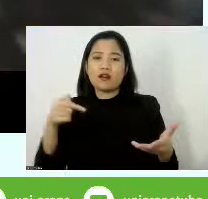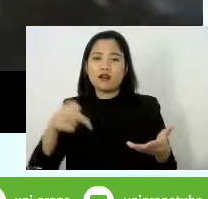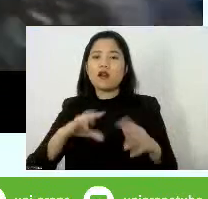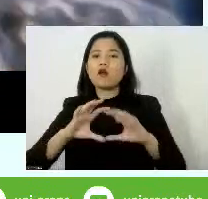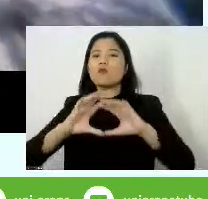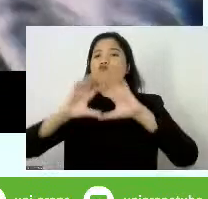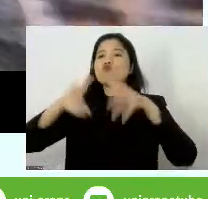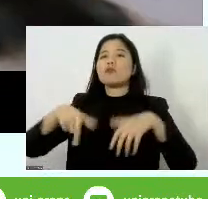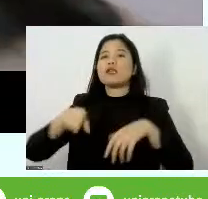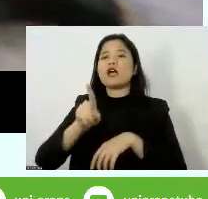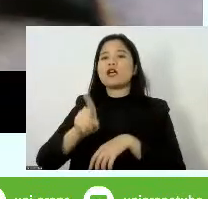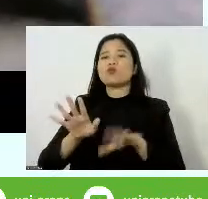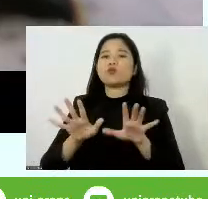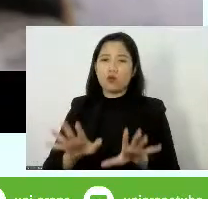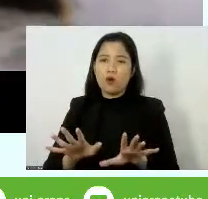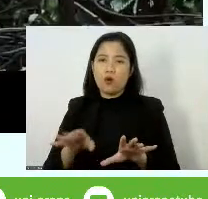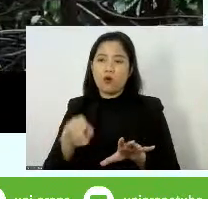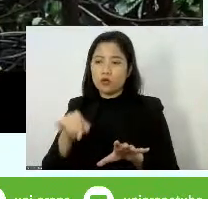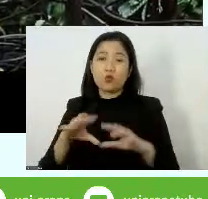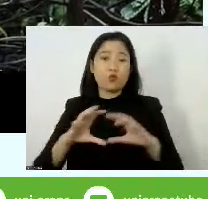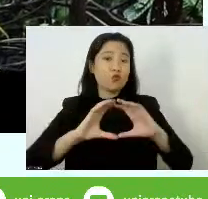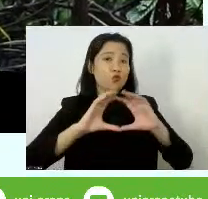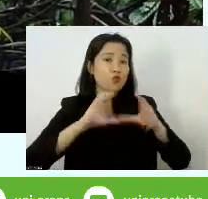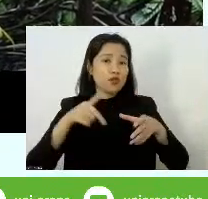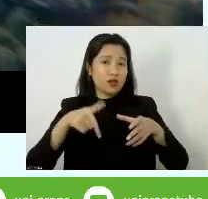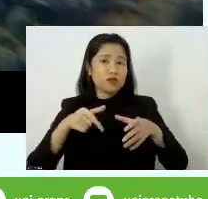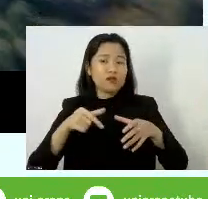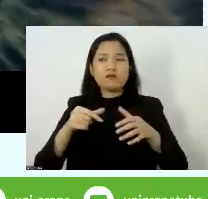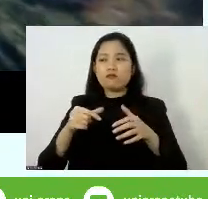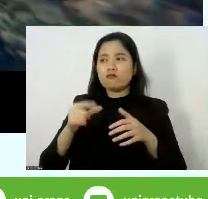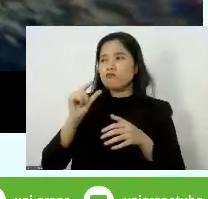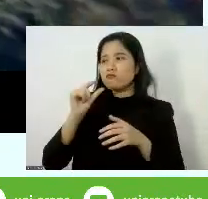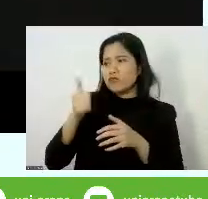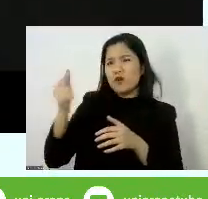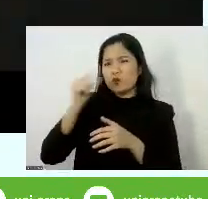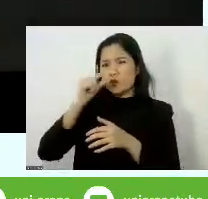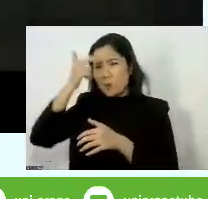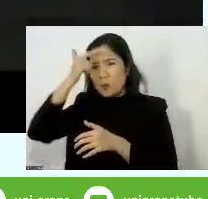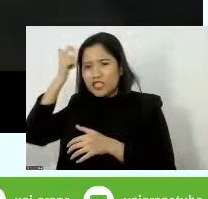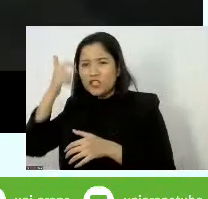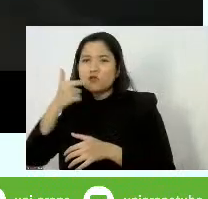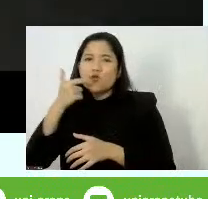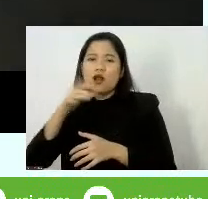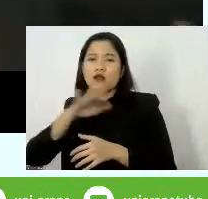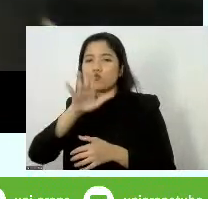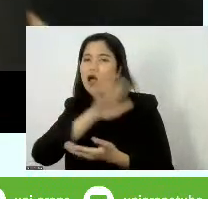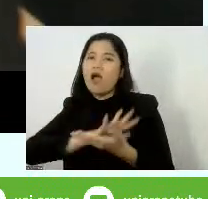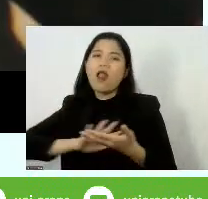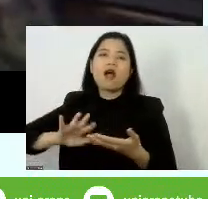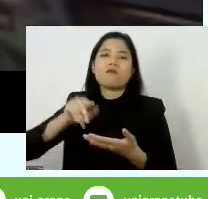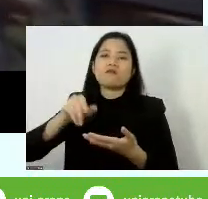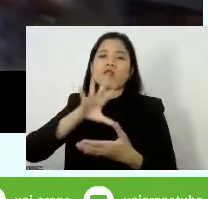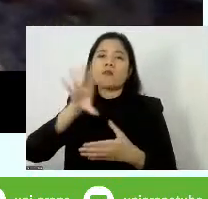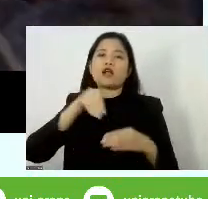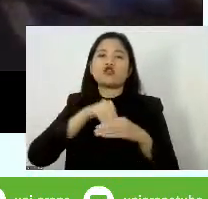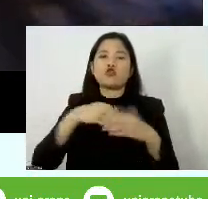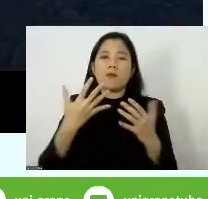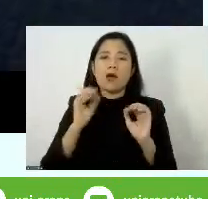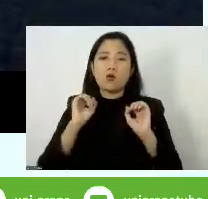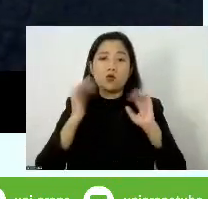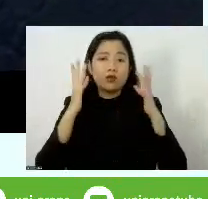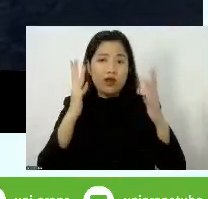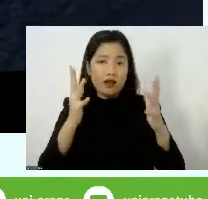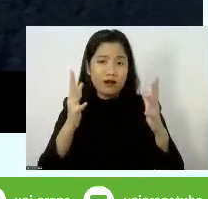sangat sangat baik untuk kita mempelajari unsur-unsur alam termasuk didalamnya hutan jadi bukan